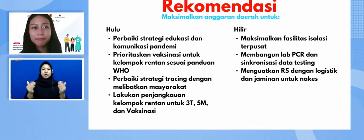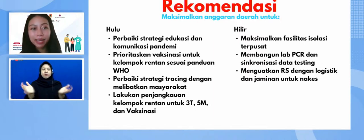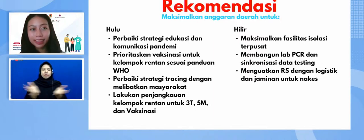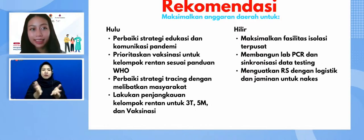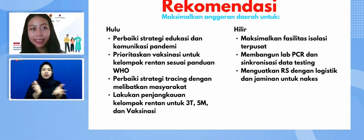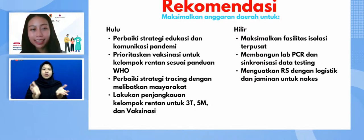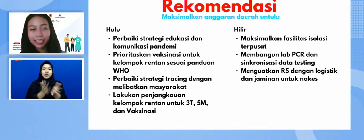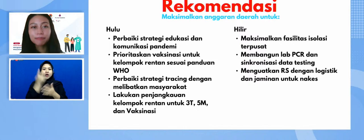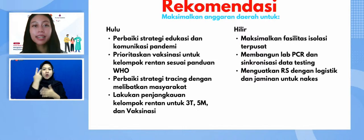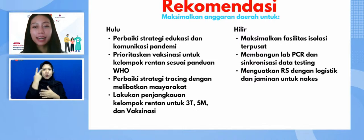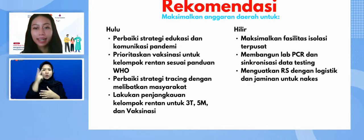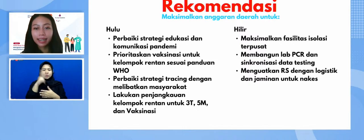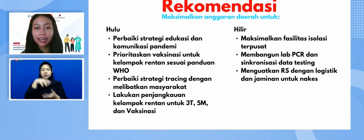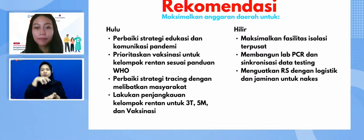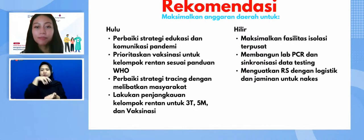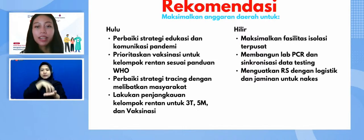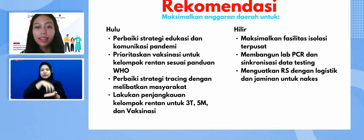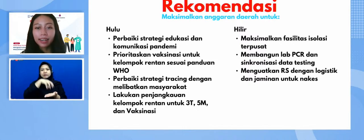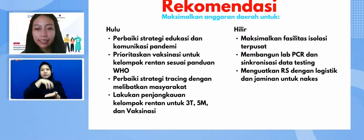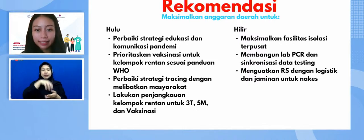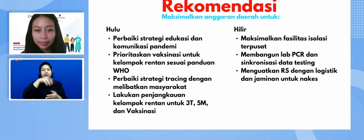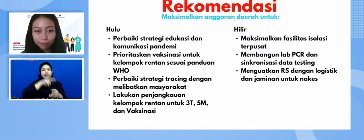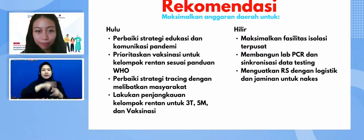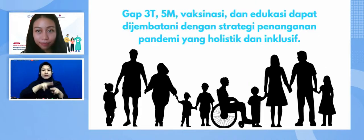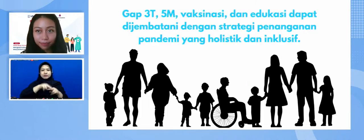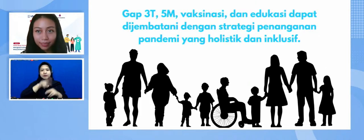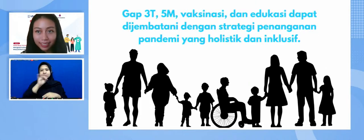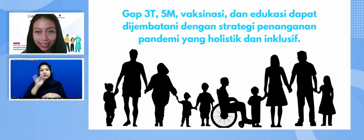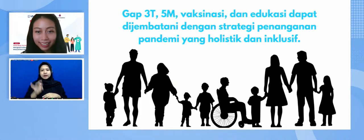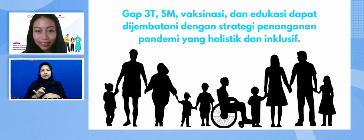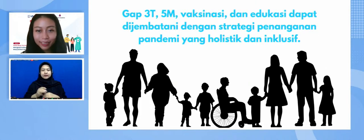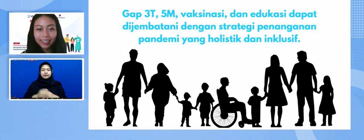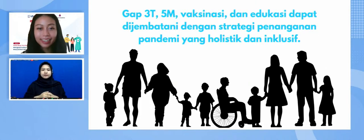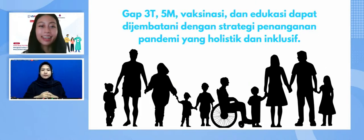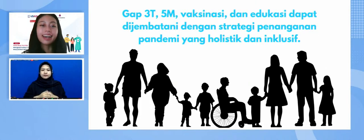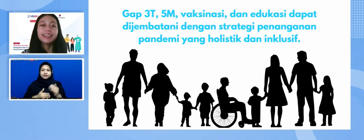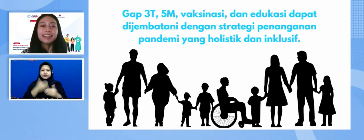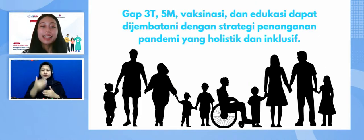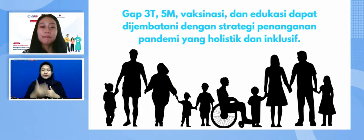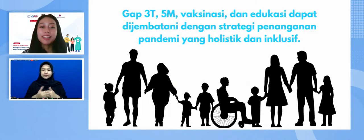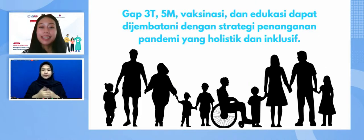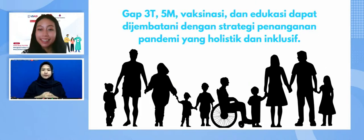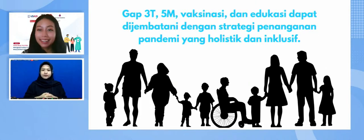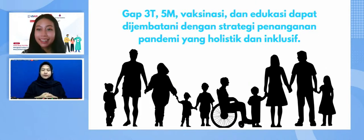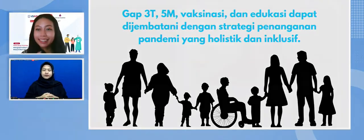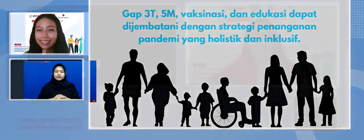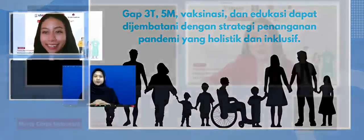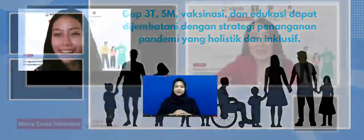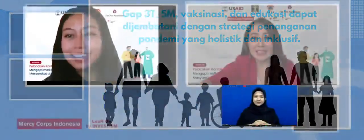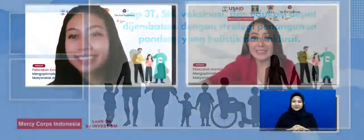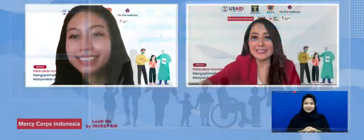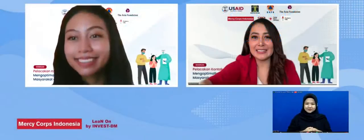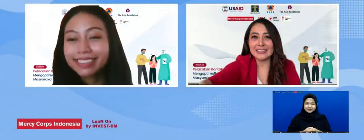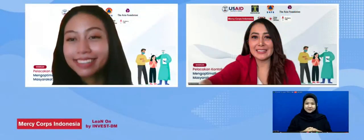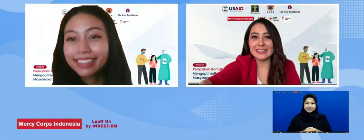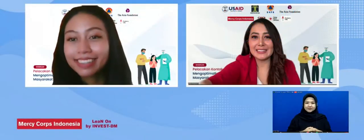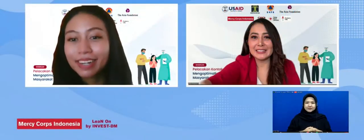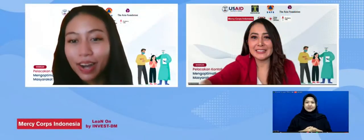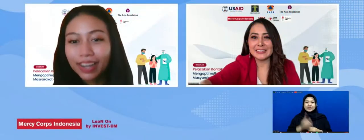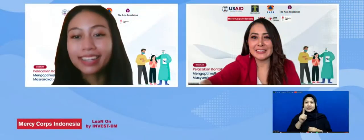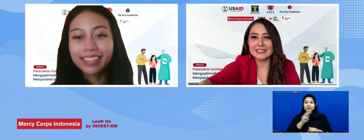ke tempat treatment dan lain-lain. Next. Mungkin Kak ya. Baik. Siap, Ibu Prita, boleh